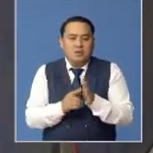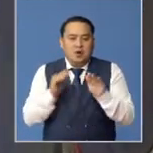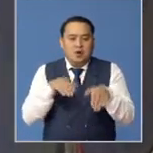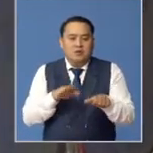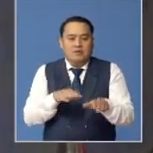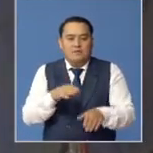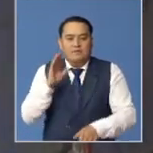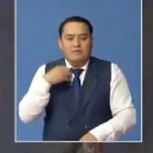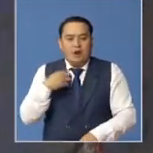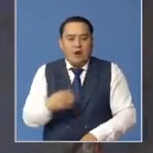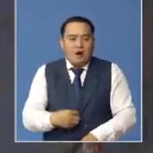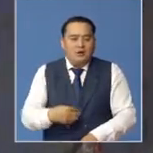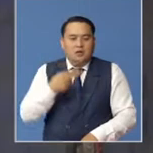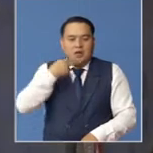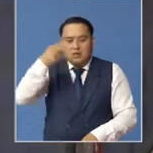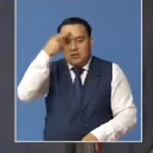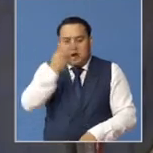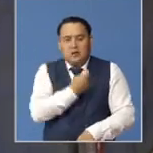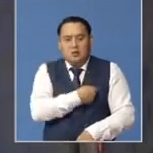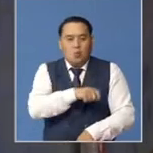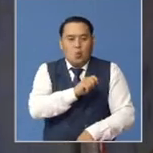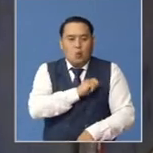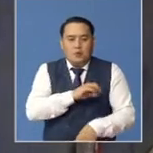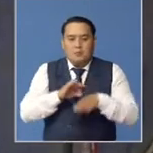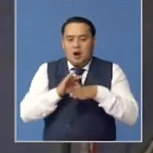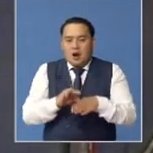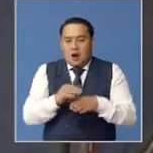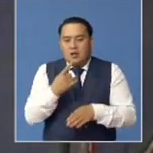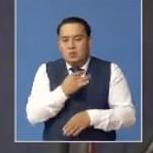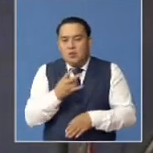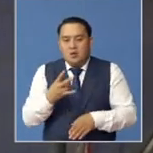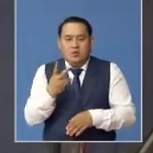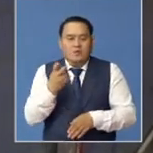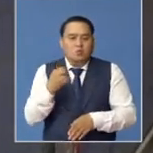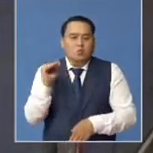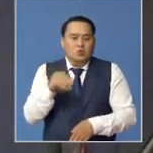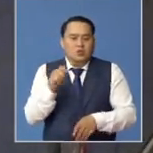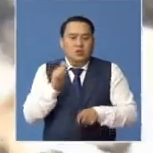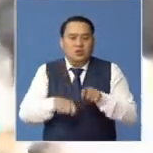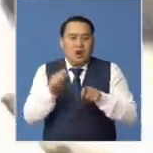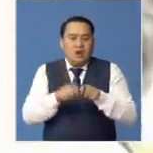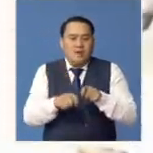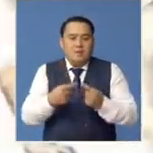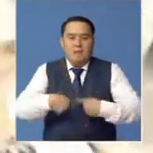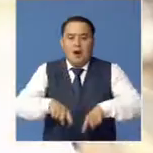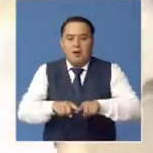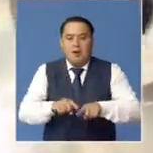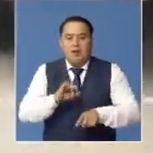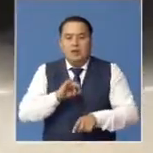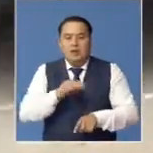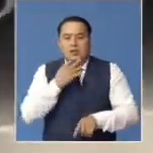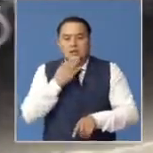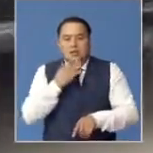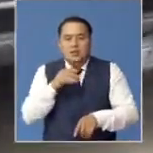Алжира, Франции, Италии, Марокко, Испании и Туниса провели более 1 200 000 обысков по базам данных Интерпола, в